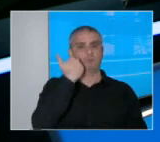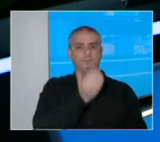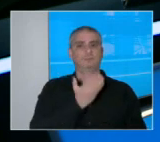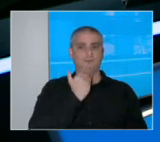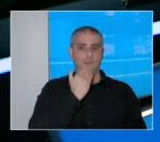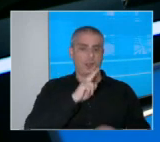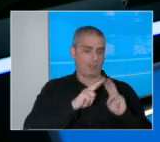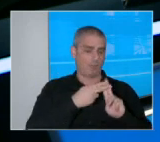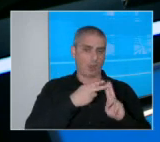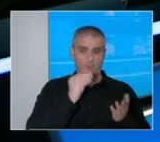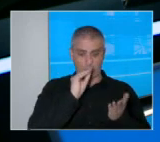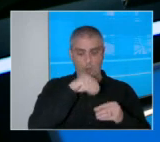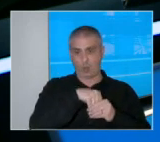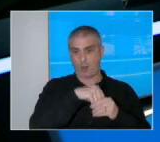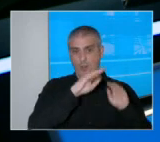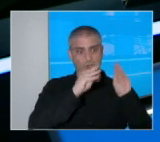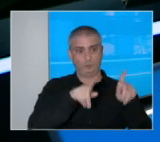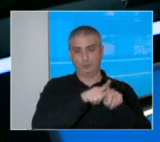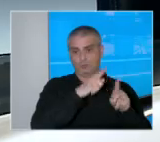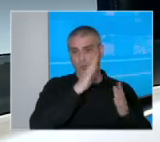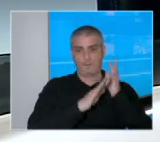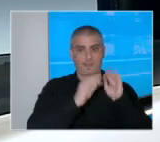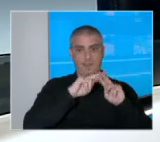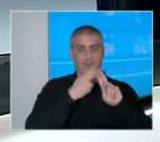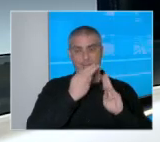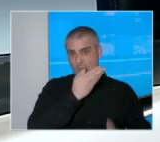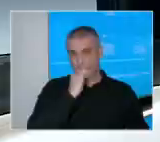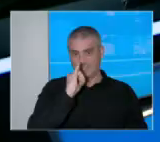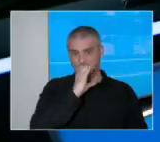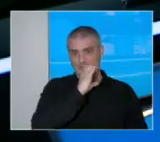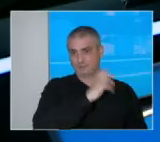ישראל בעולם, כולל בפני מוסדות כאלו, כמו בית הדין הבינלאומי?